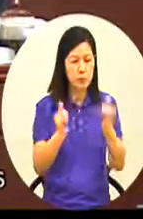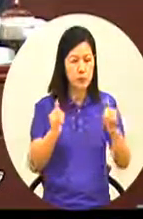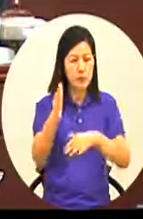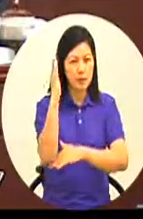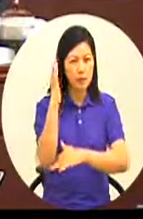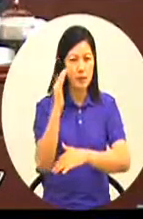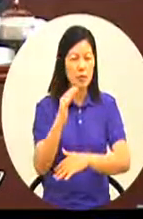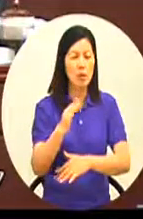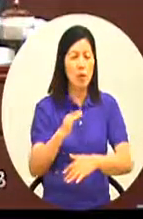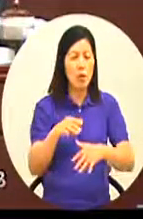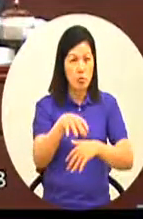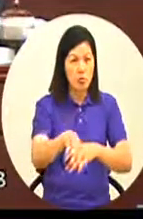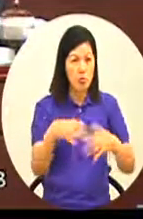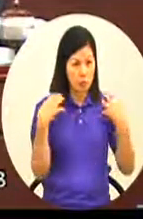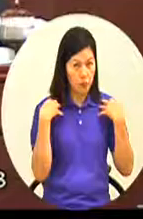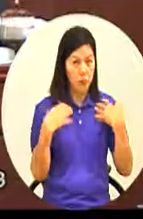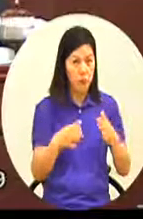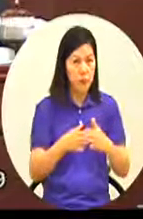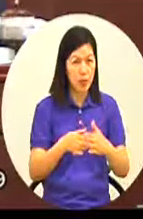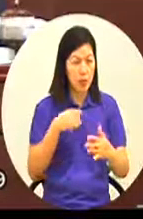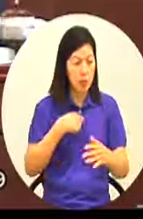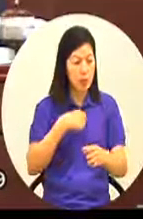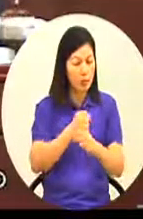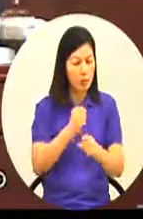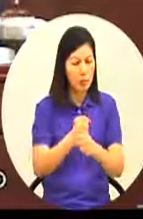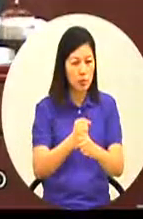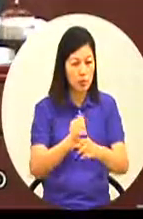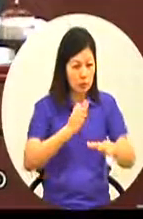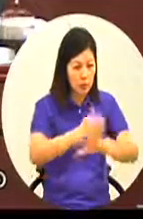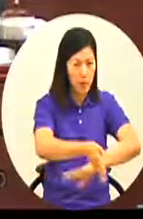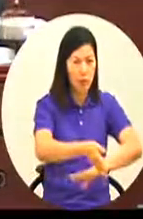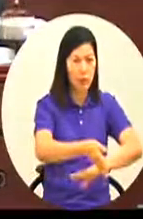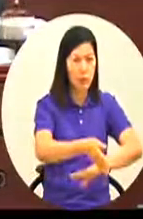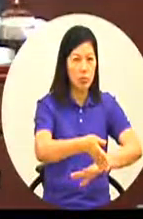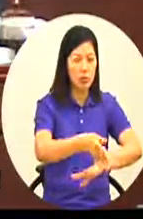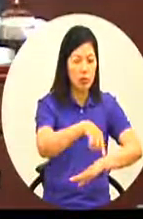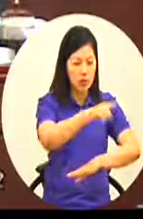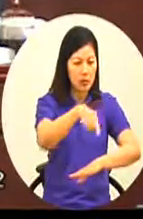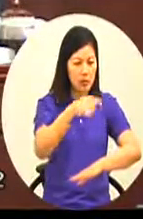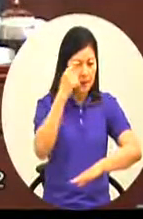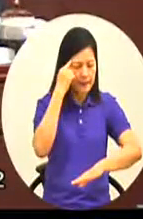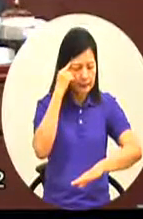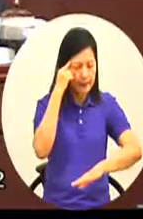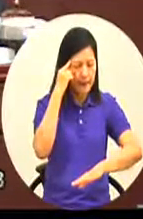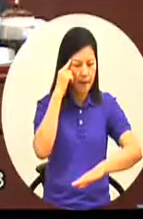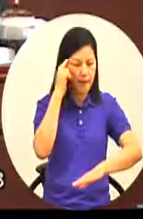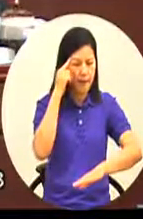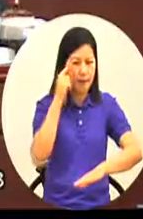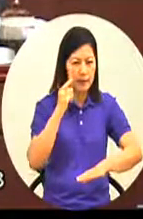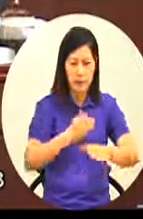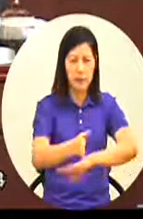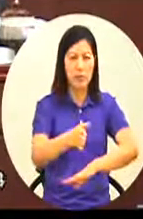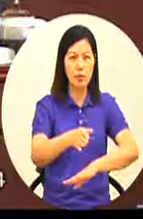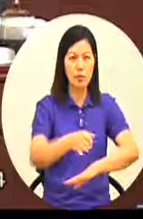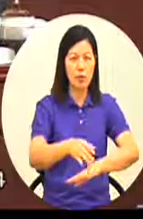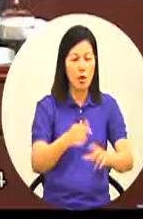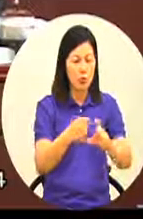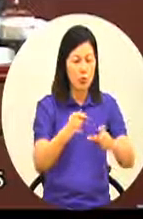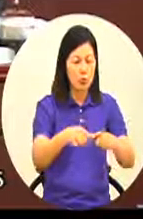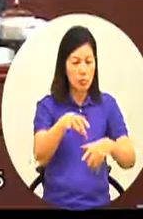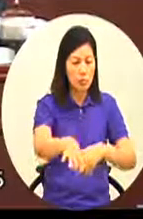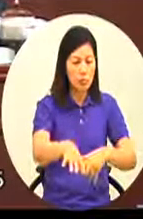担，所以其实我们所做的远超过大家可能可以想象的，这可以是说我们的区公所或是民